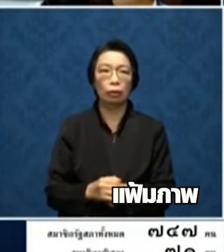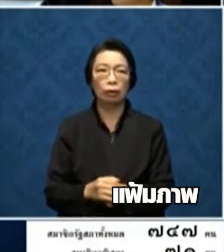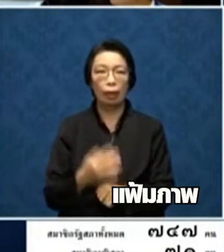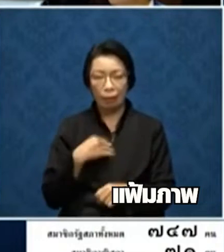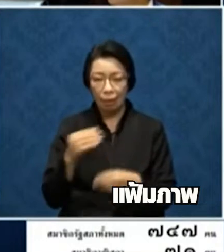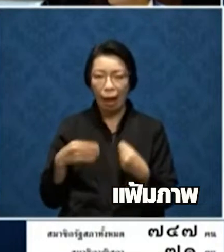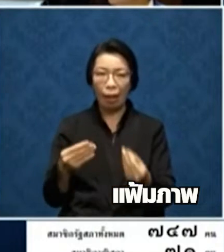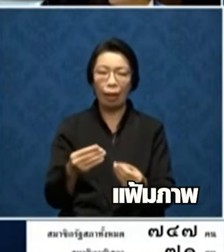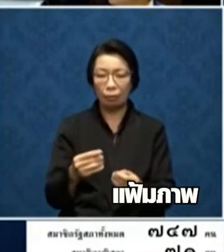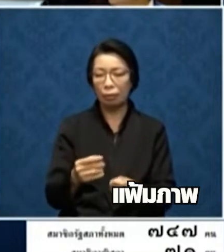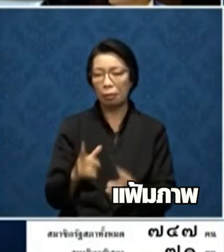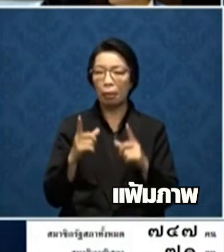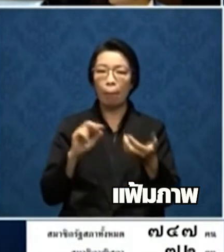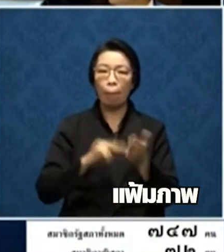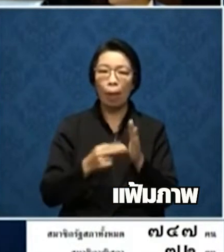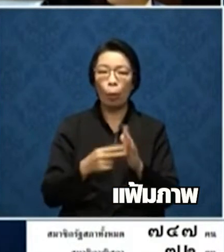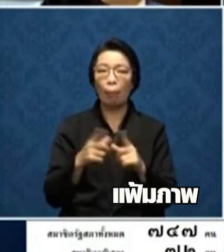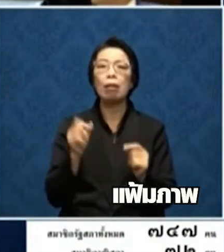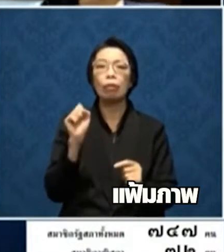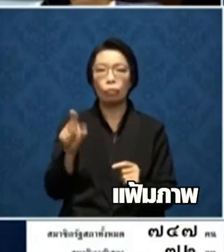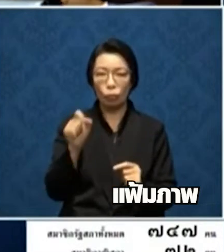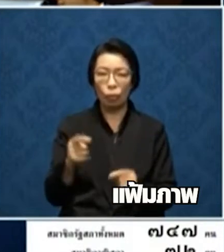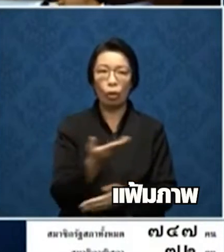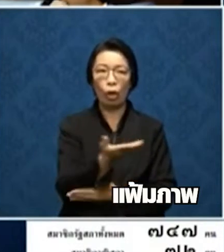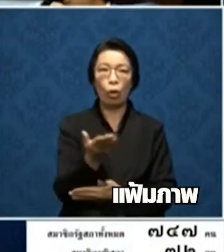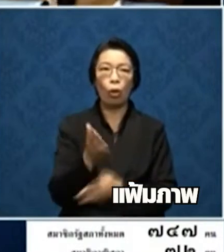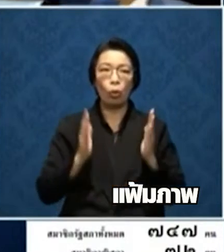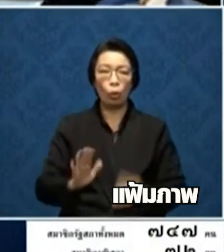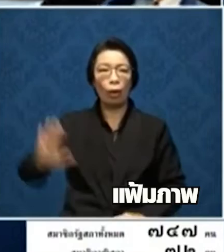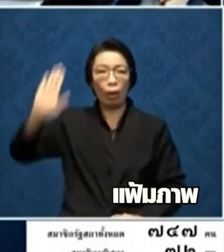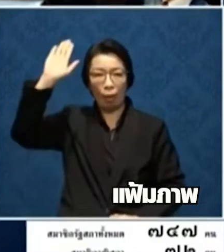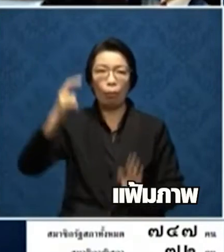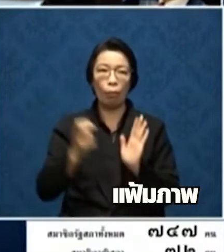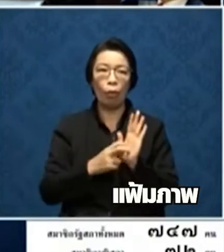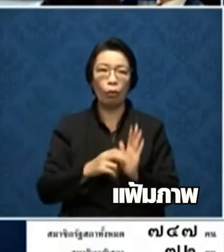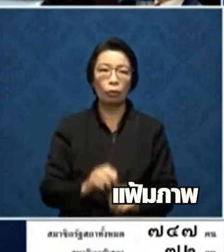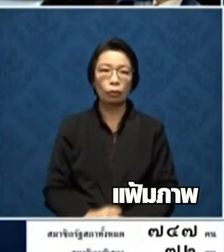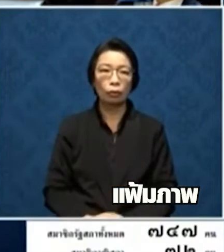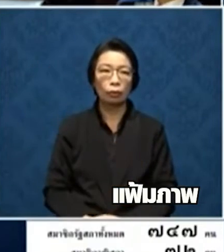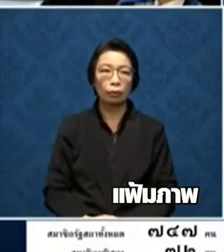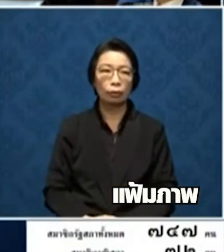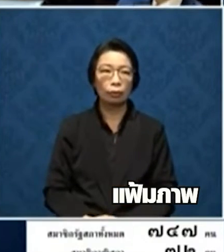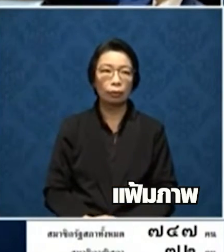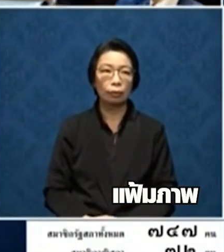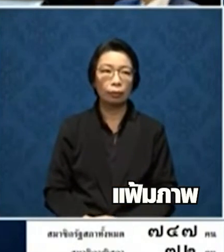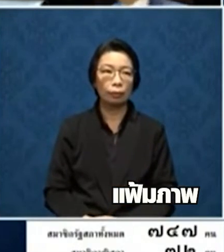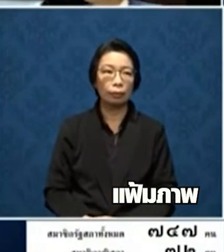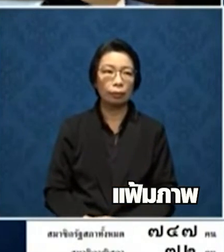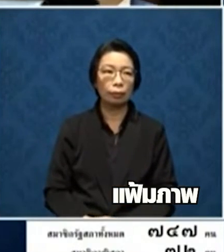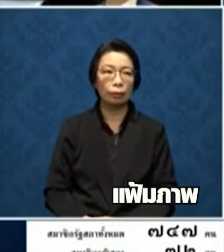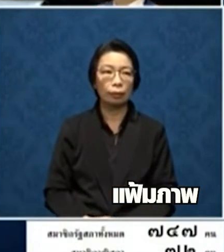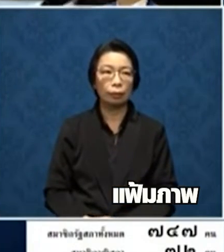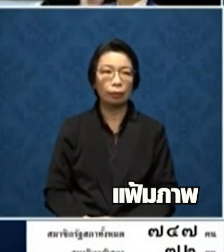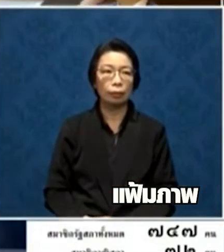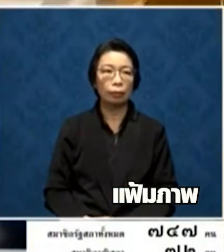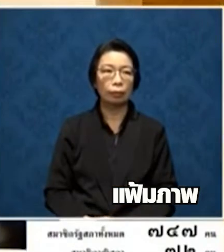คนใดเห็นว่ามติพรรคให้ออกโดยไม่ชอบธรรมสามารถใช้สิทธิ์ยื่นฟ้องต่อศาลได้มิฉะนั้นจะมีสสจำนวนหนึ่ง